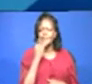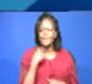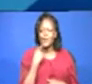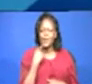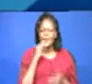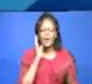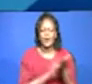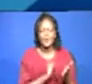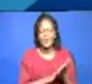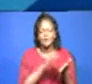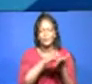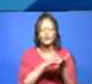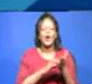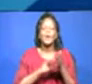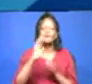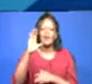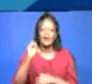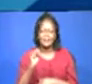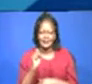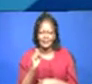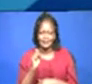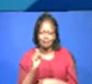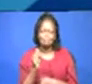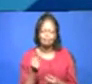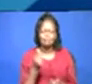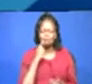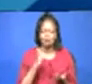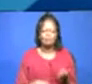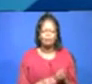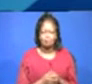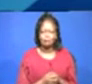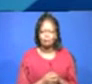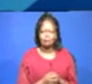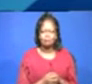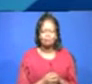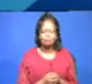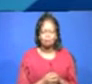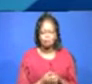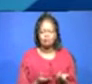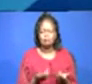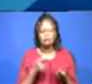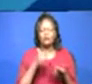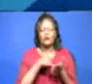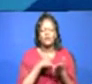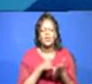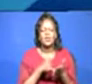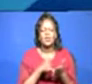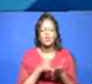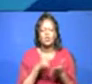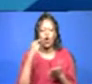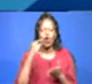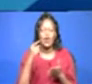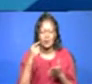amependekezwa kwa wadhifa wa waziri mwenye mamlaka makuu, amejitetea dhidi ya shutuma za kuhusika kwenye kashfa ya ufisadi ya Goldenberg,